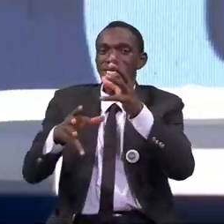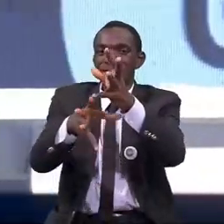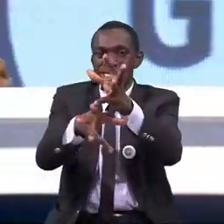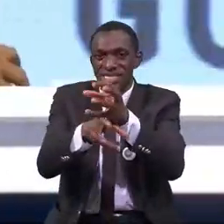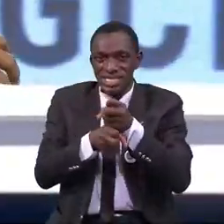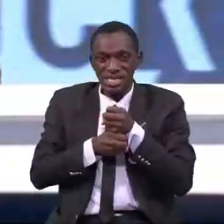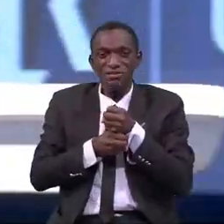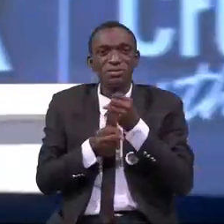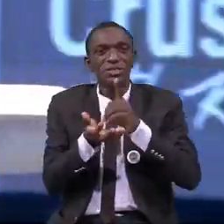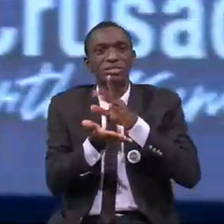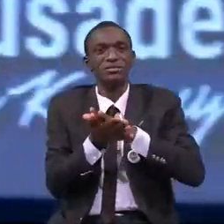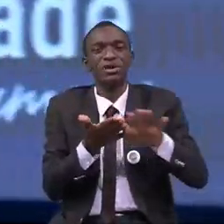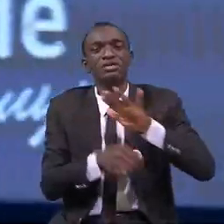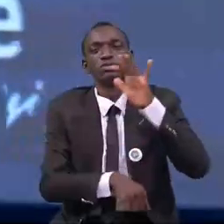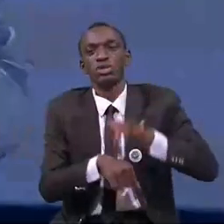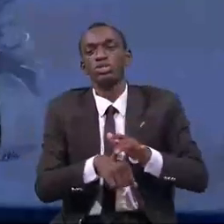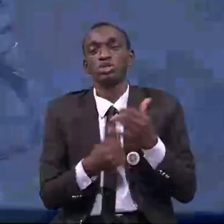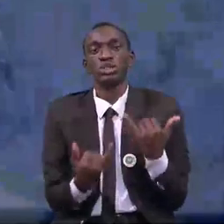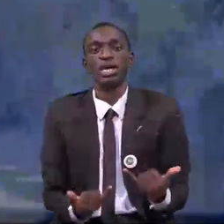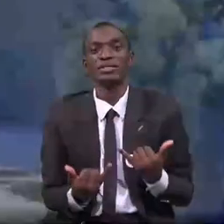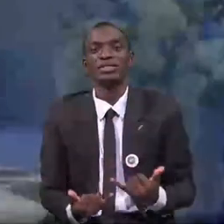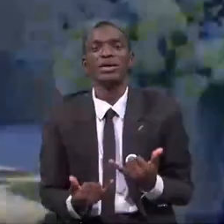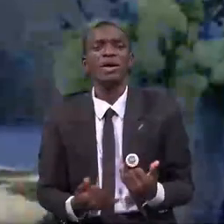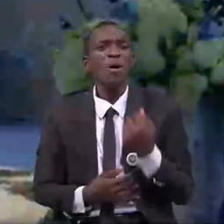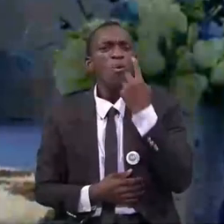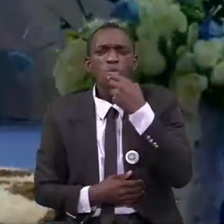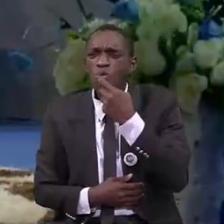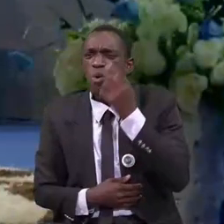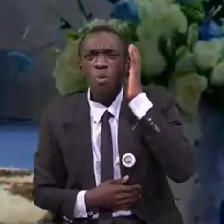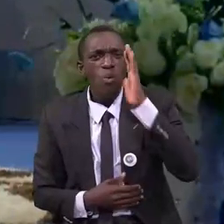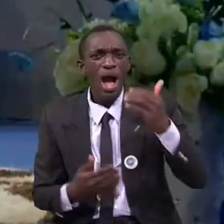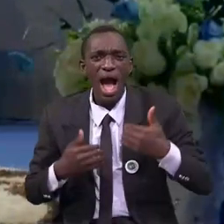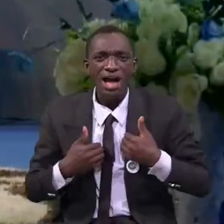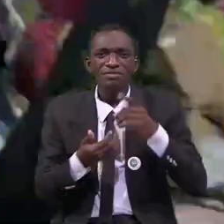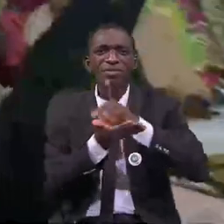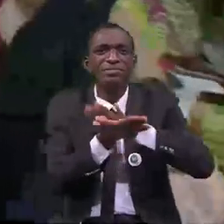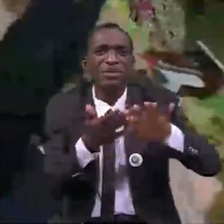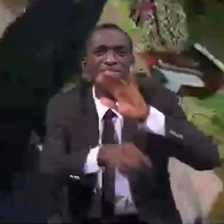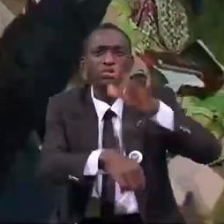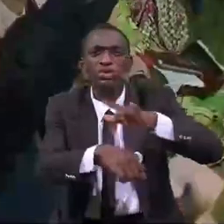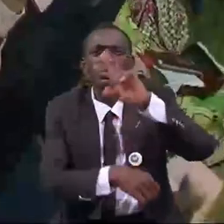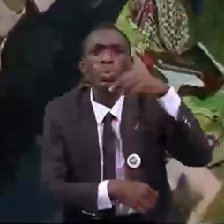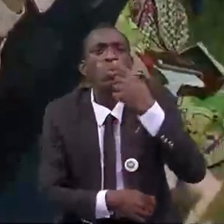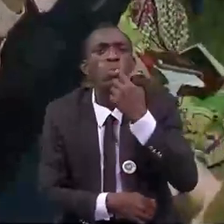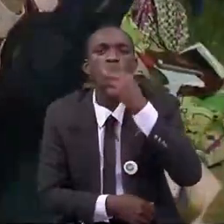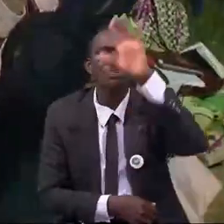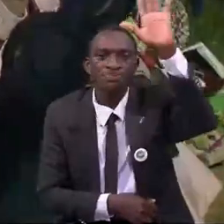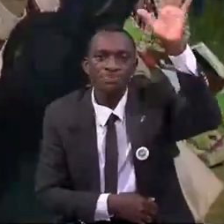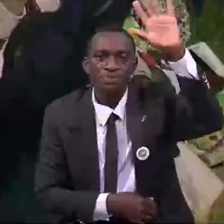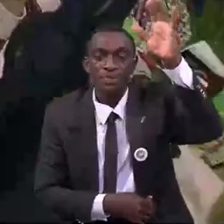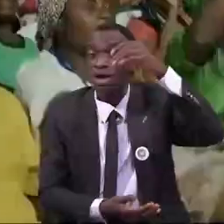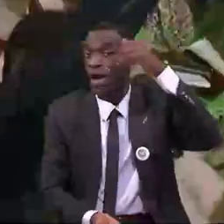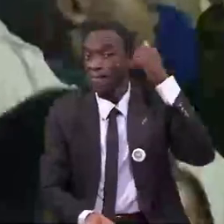touche divine ce soir qui aura la touche divine amen